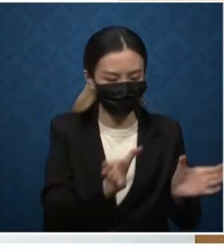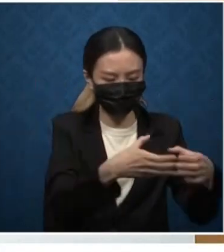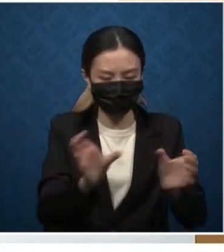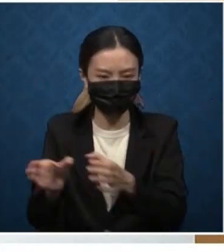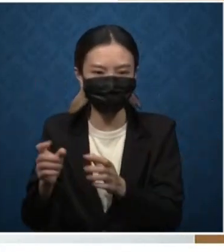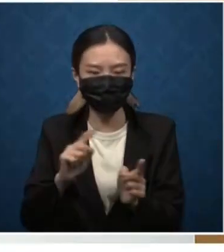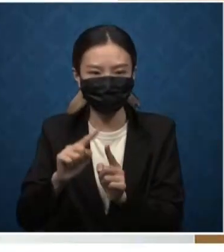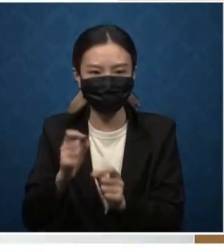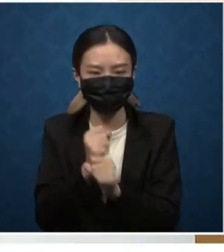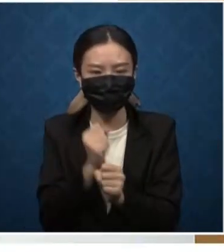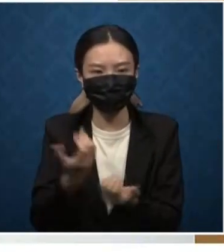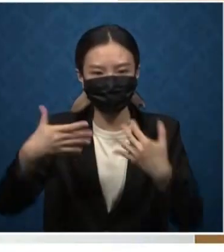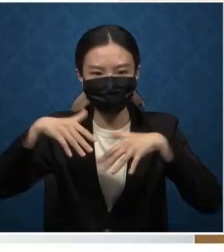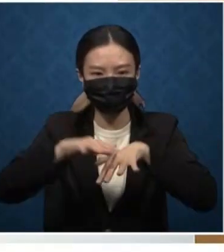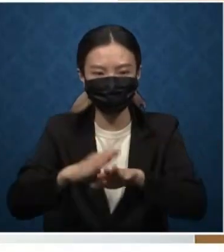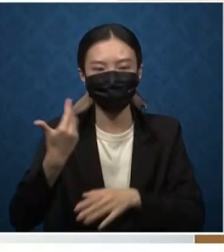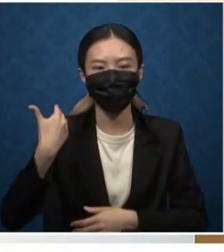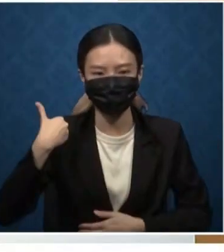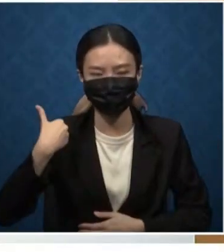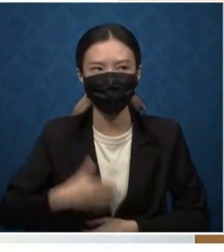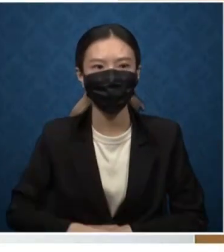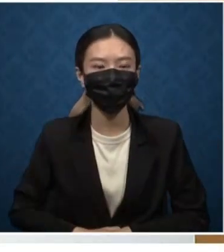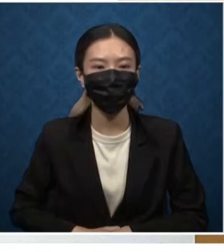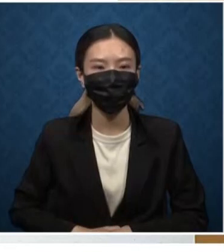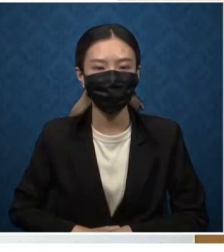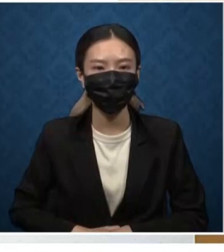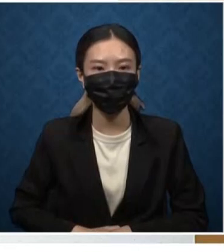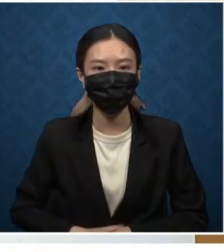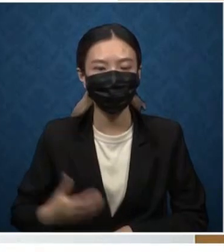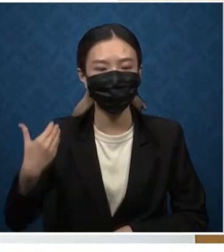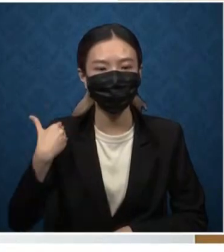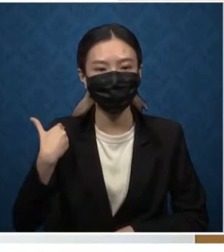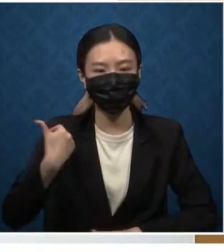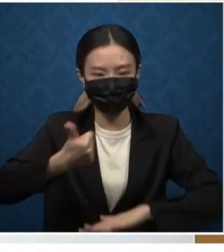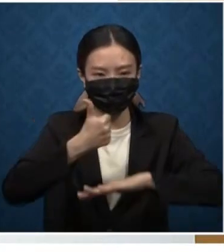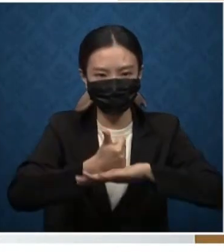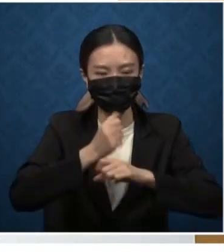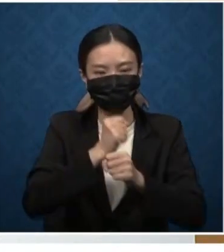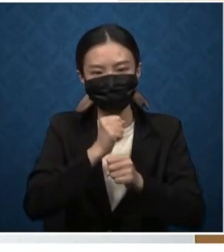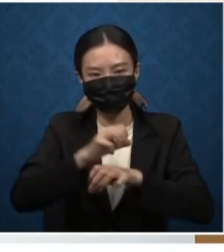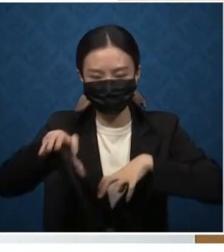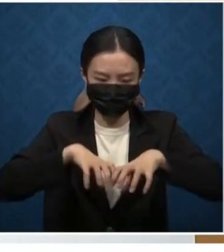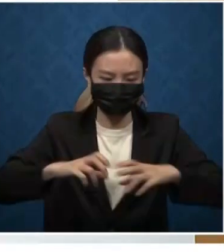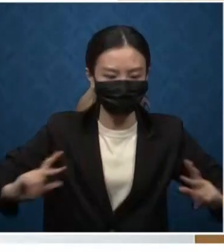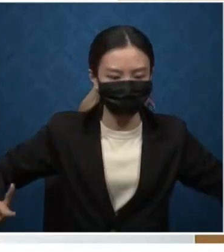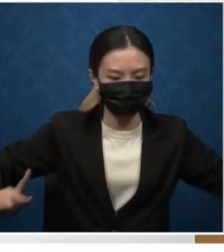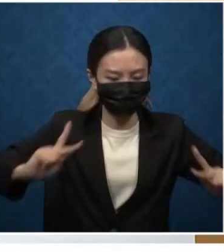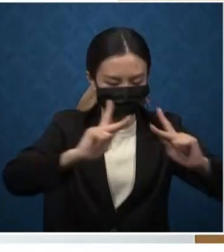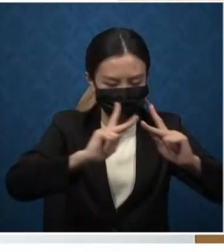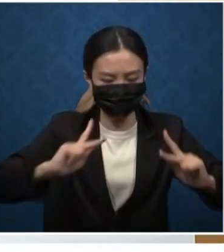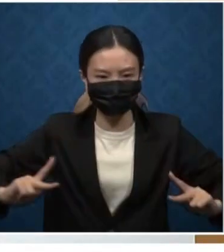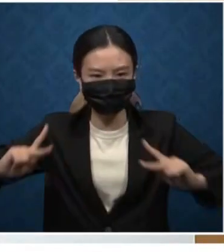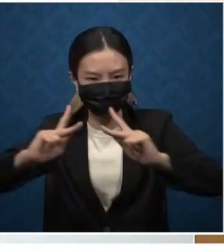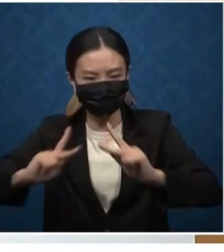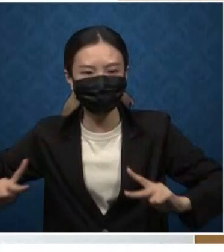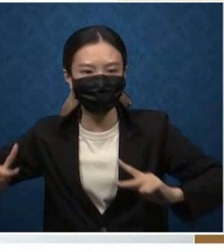นประธานนะครับมีท่านผู้บริหารนะครับจากกระทรวงต่างๆระดับปลัดกระทรวงอีก 3-4 ท่าน